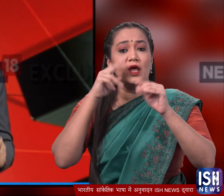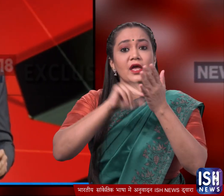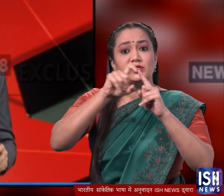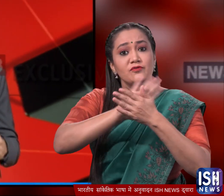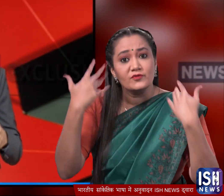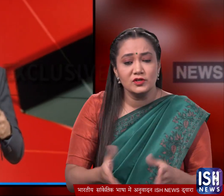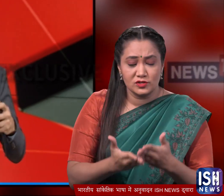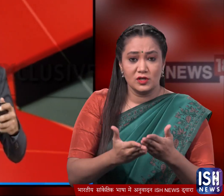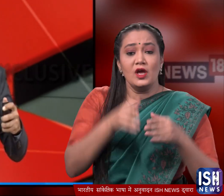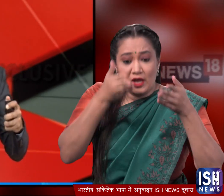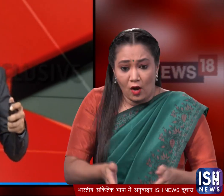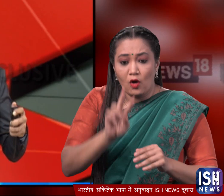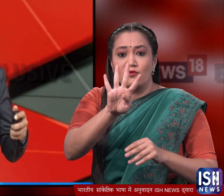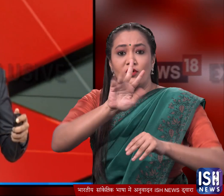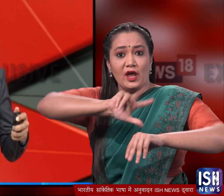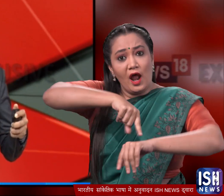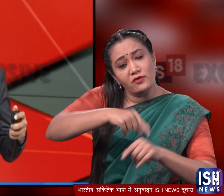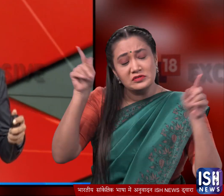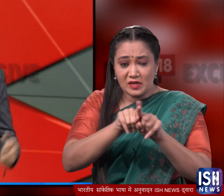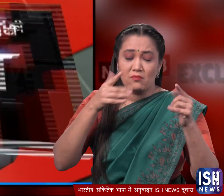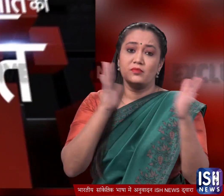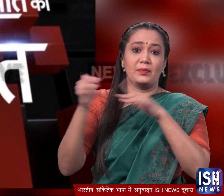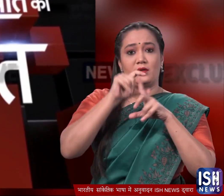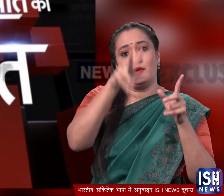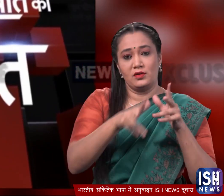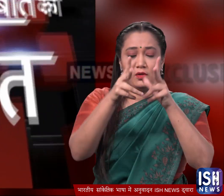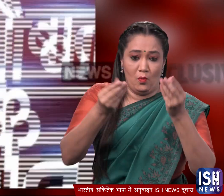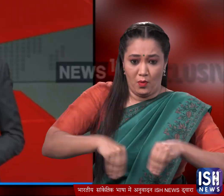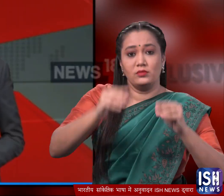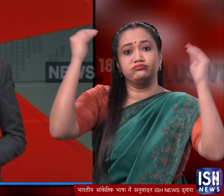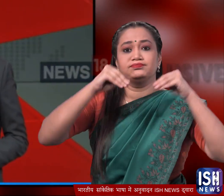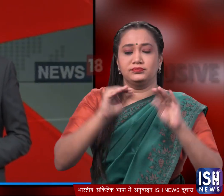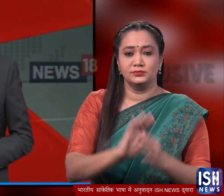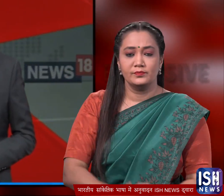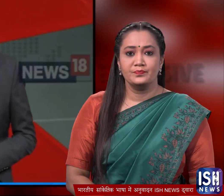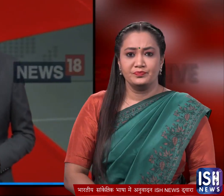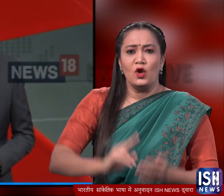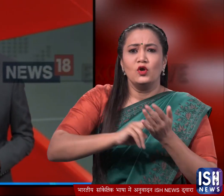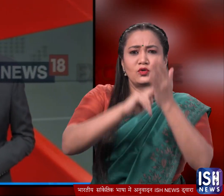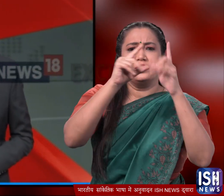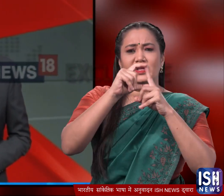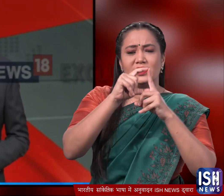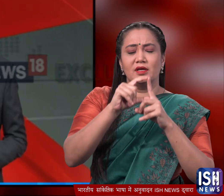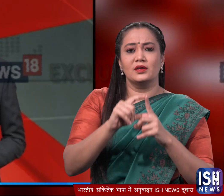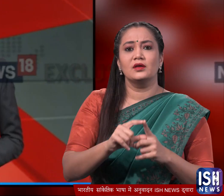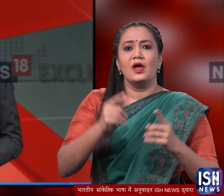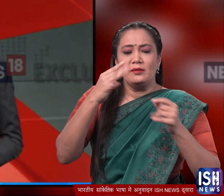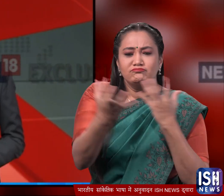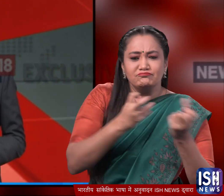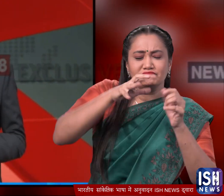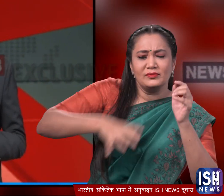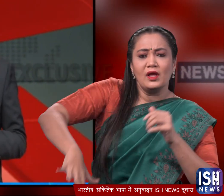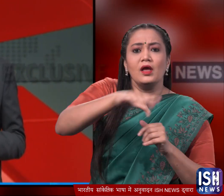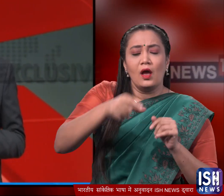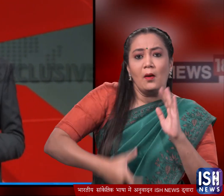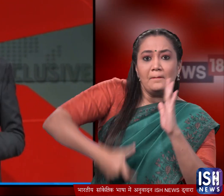अभी सौराष्ट्र में अगले 48 घंटे तक आफत बरसने की चेतावनी भी दी गई है। उत्तरी दिल्ली के सब्जी मंडी इलाके में एक 3 मंजिला इमारत ढह गई